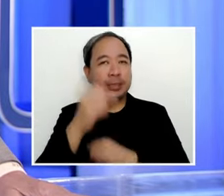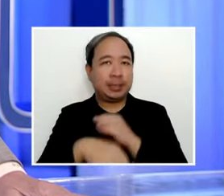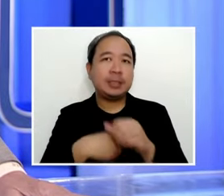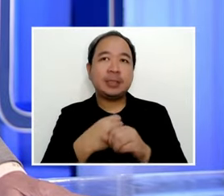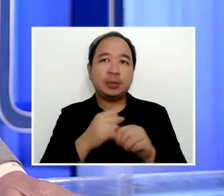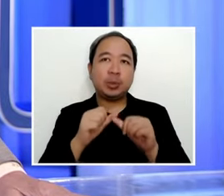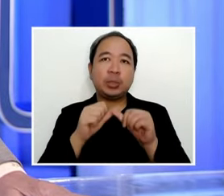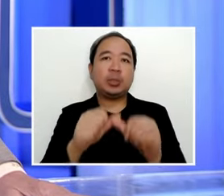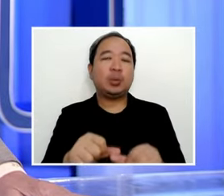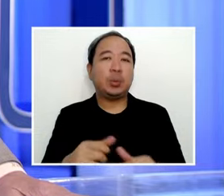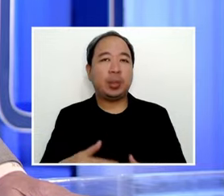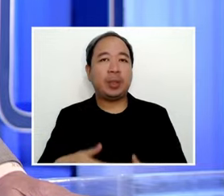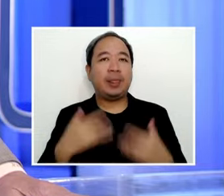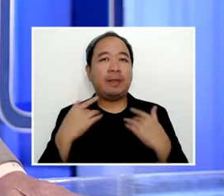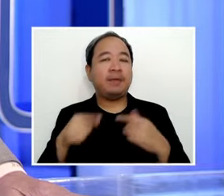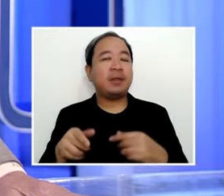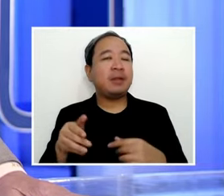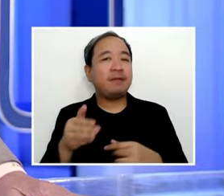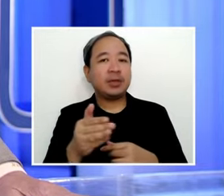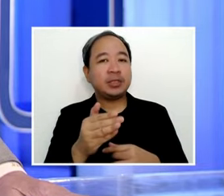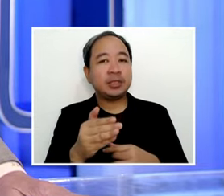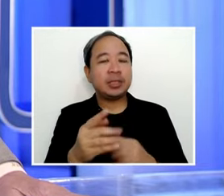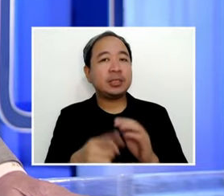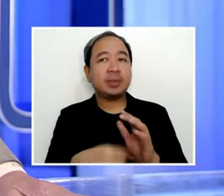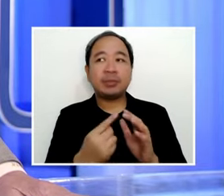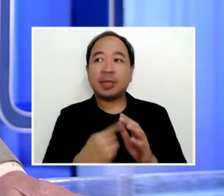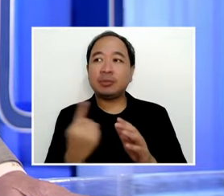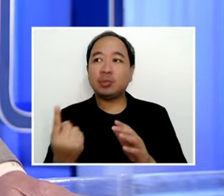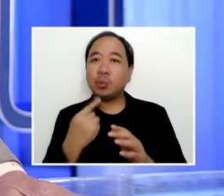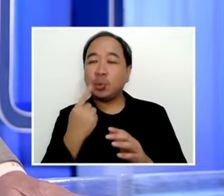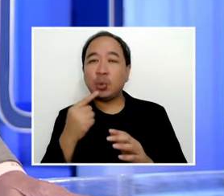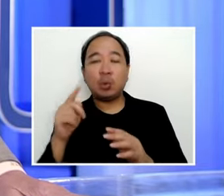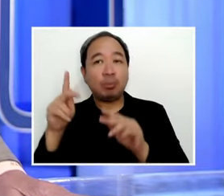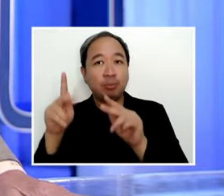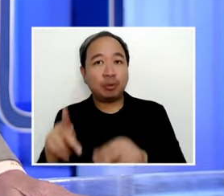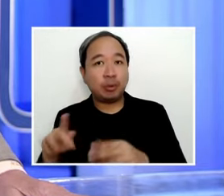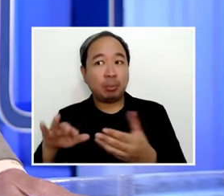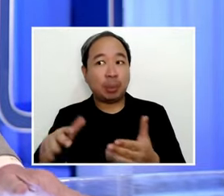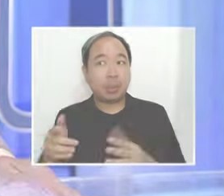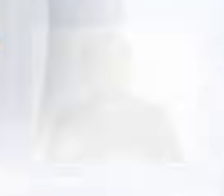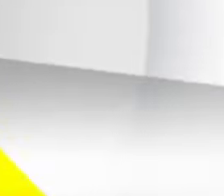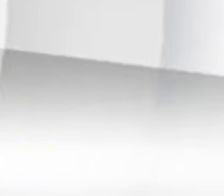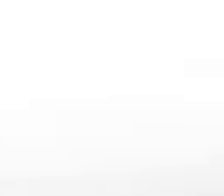po ng mga koi. Kumisan ay wala na yung may-ari, buhay pa yung koi.